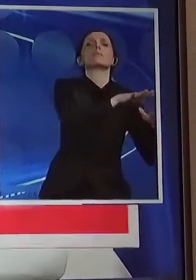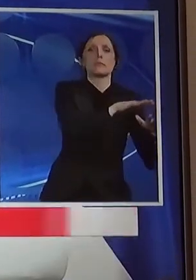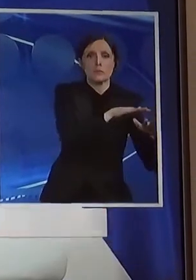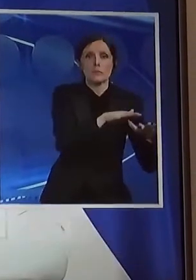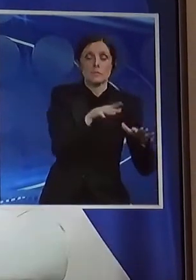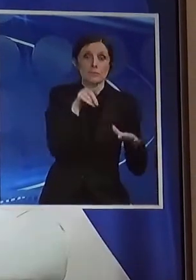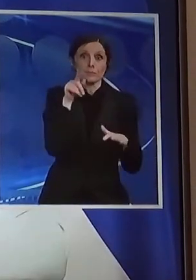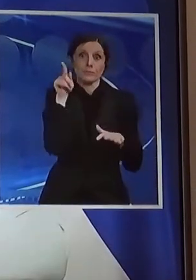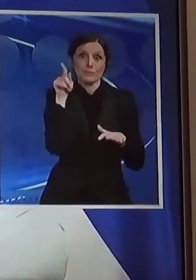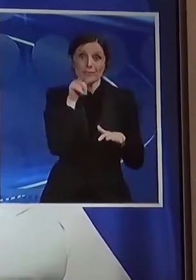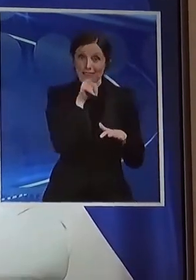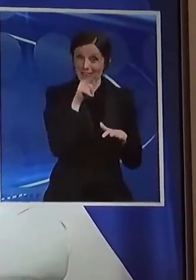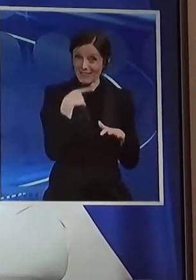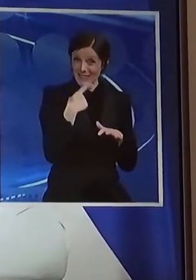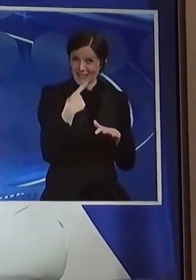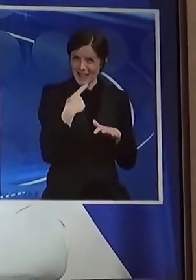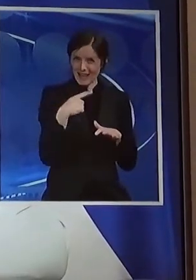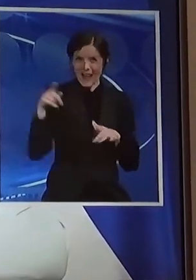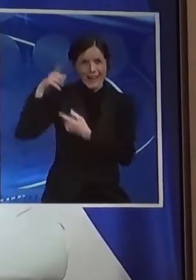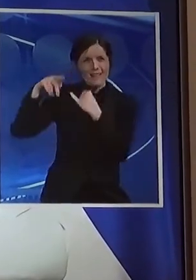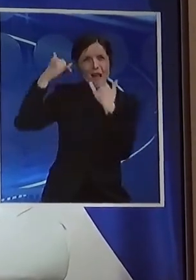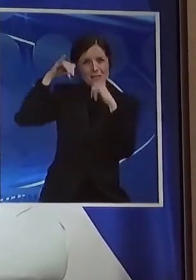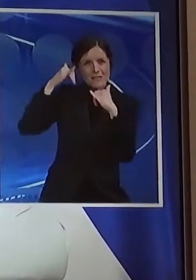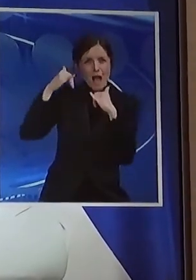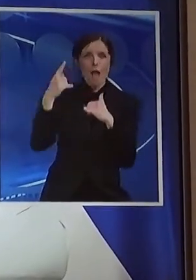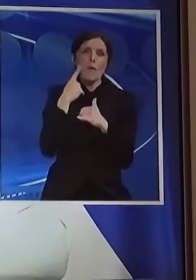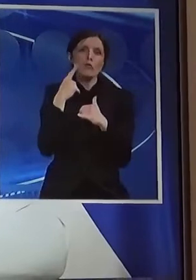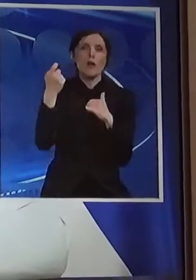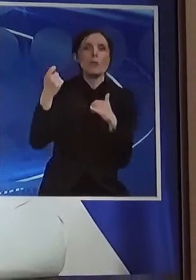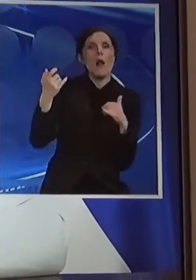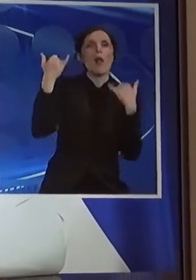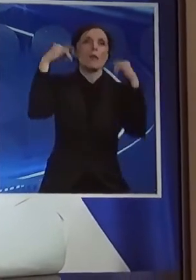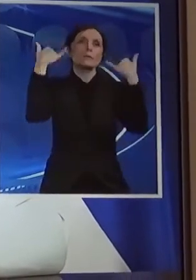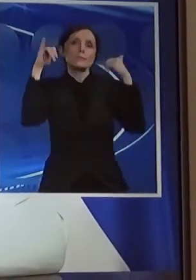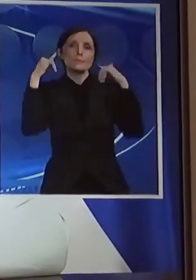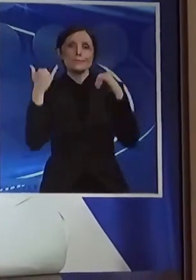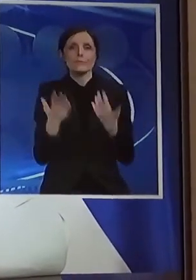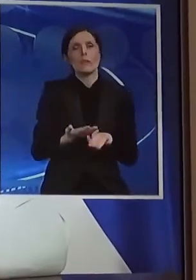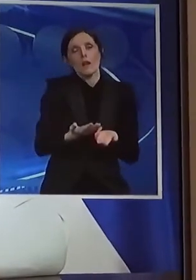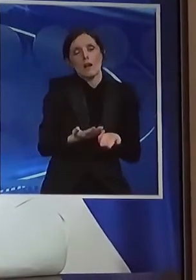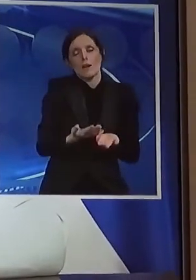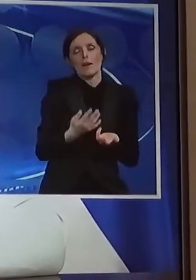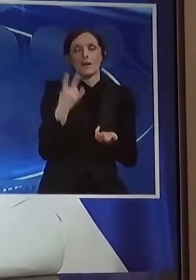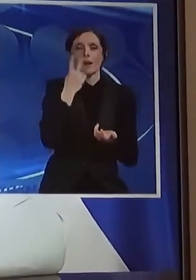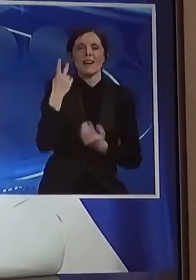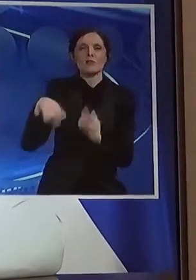na neki način da organizuju svoj boravak tamo su prosto ljudski i razumljivi.